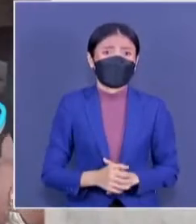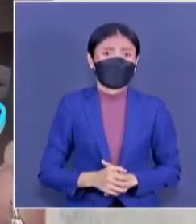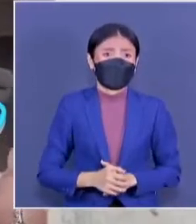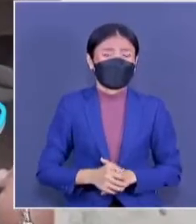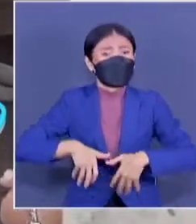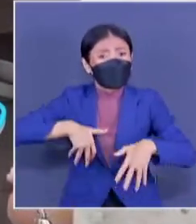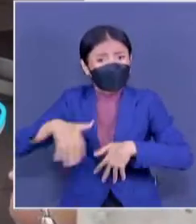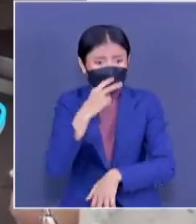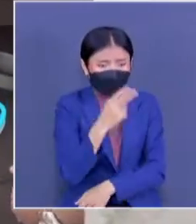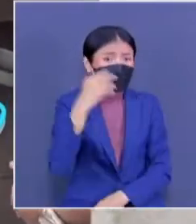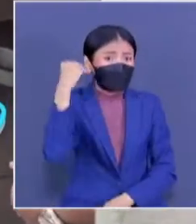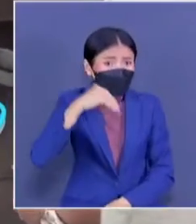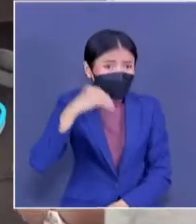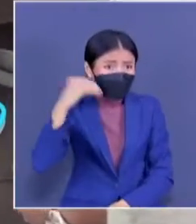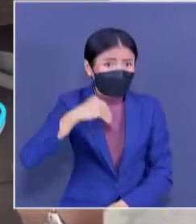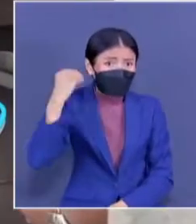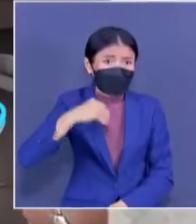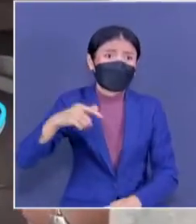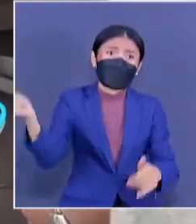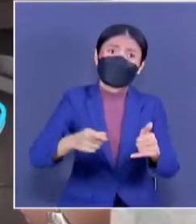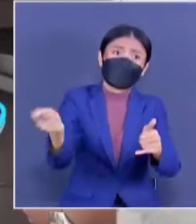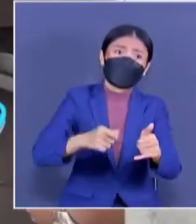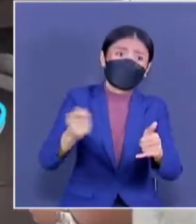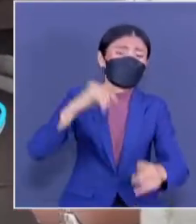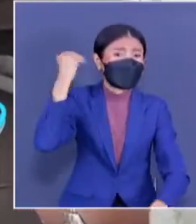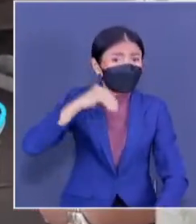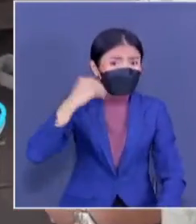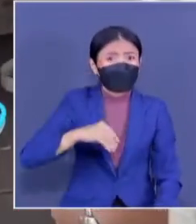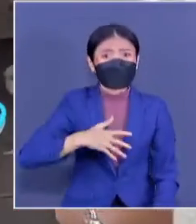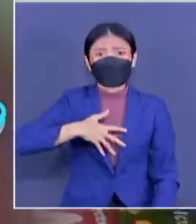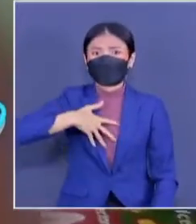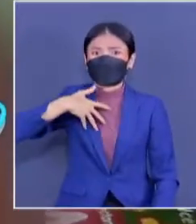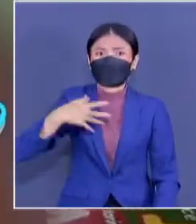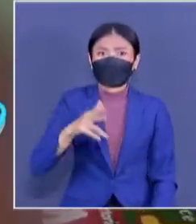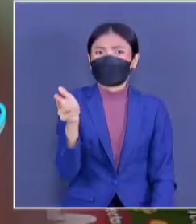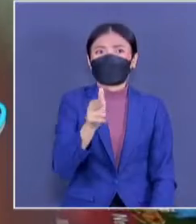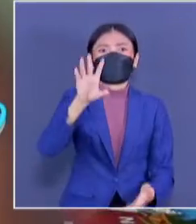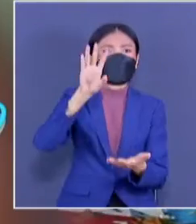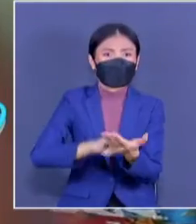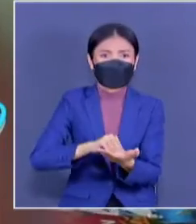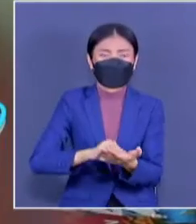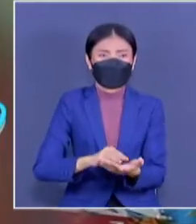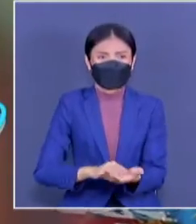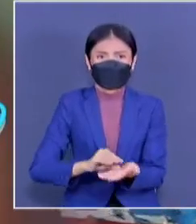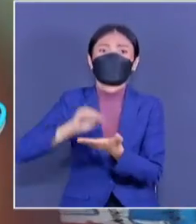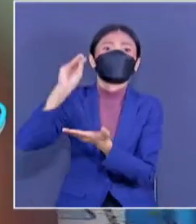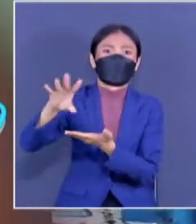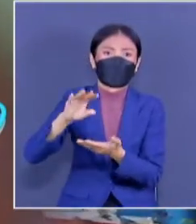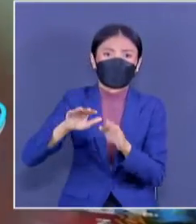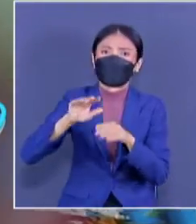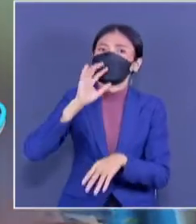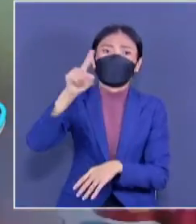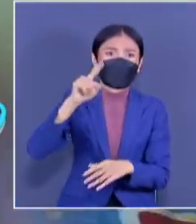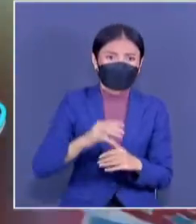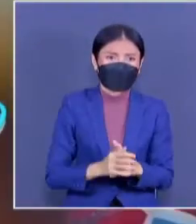ซ้ำๆไม่เกิดขึ้นแค่ครั้งเดียวเกิดขึ้นหลายครั้งก็ทนไม่ไหวอัดคลิปนะคะล่าสุดก็มีเจ้าหน้าที่ก็ไปสอบถามแม่ของเด็ก